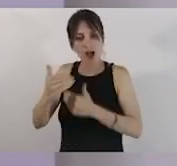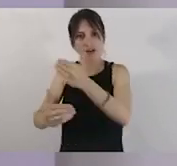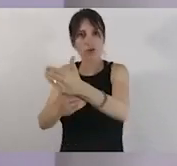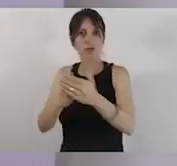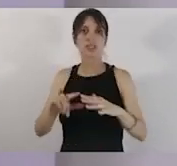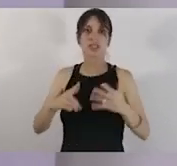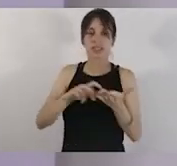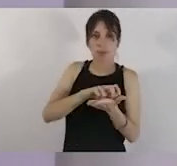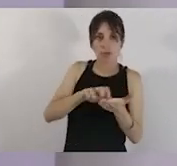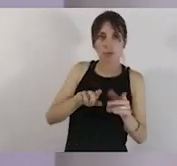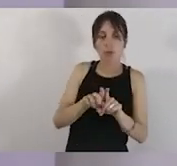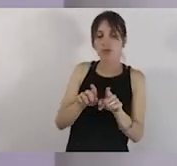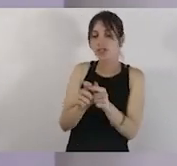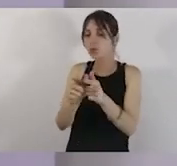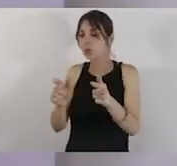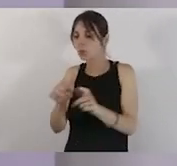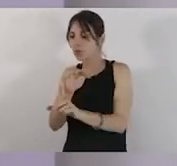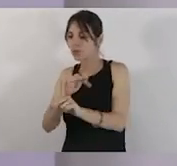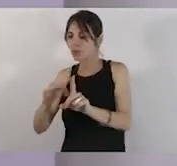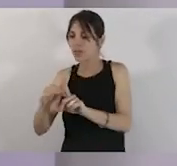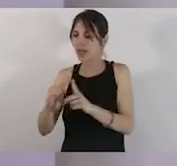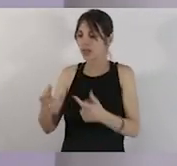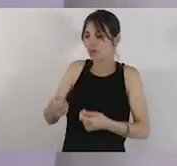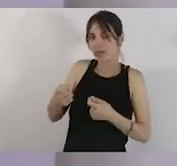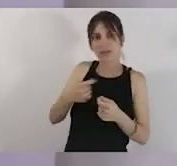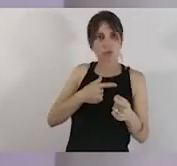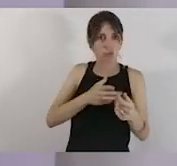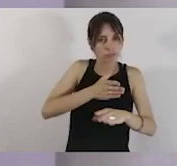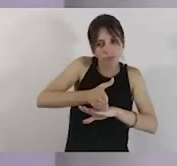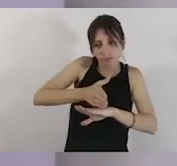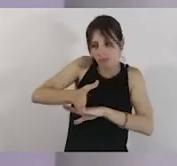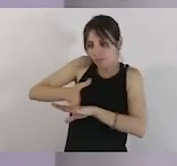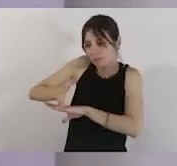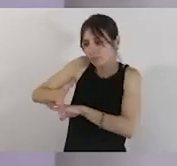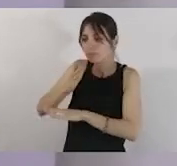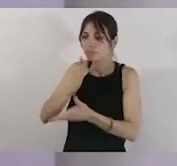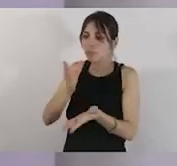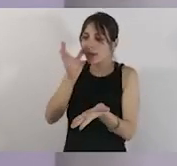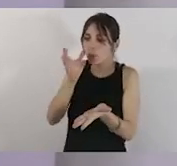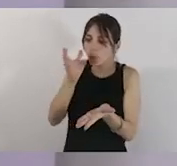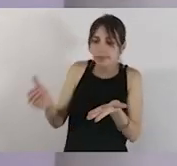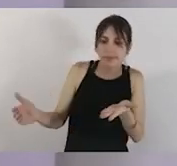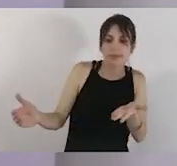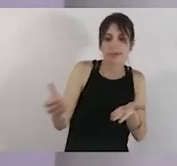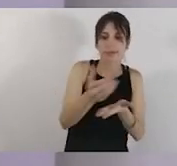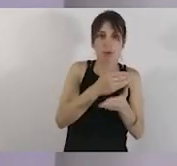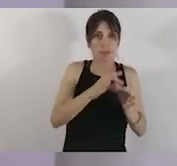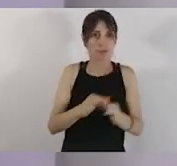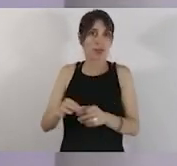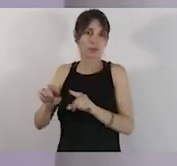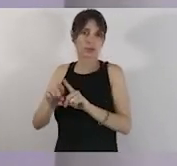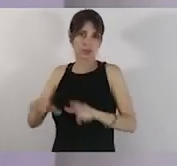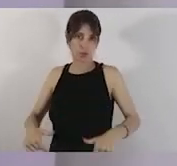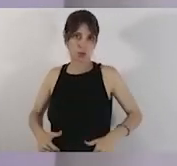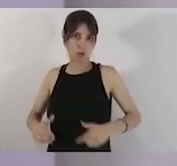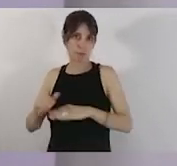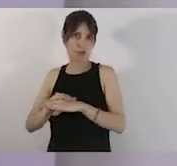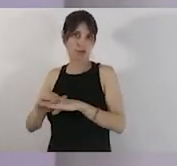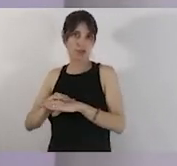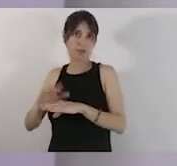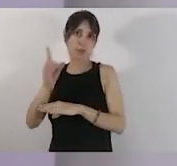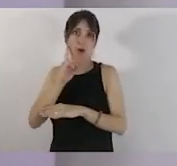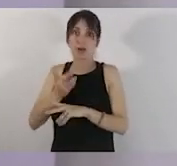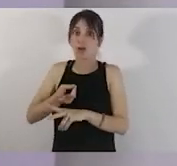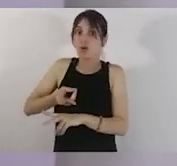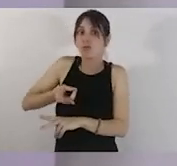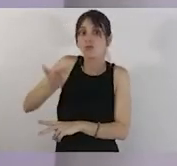structures sociales, éducatives et autres. Ça va aussi avec des politiques dans les écoles puisque se développe de plus en